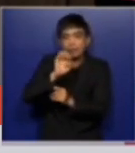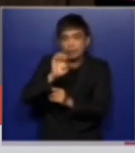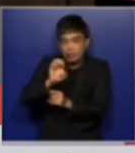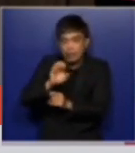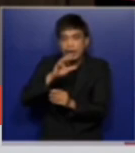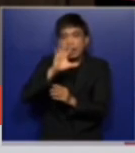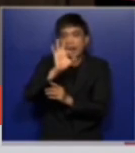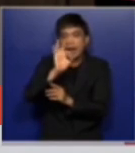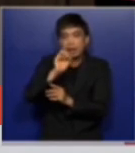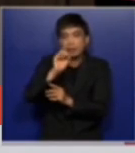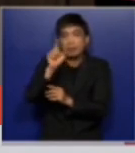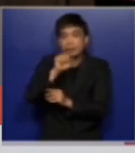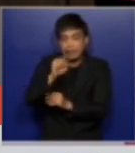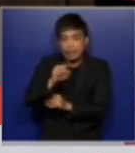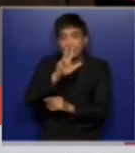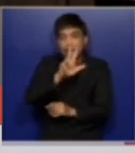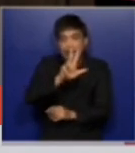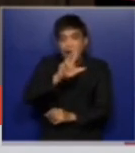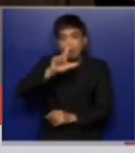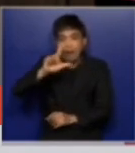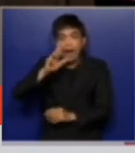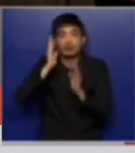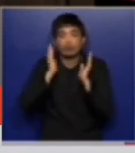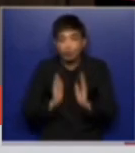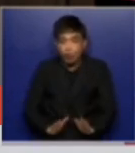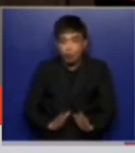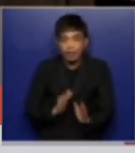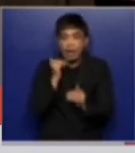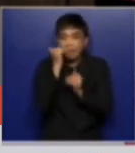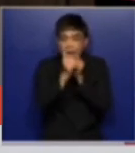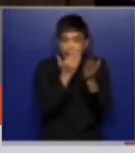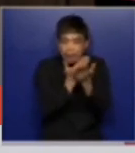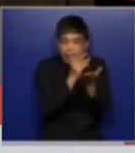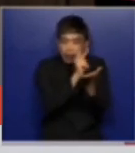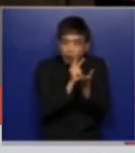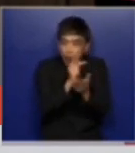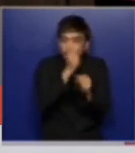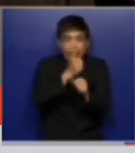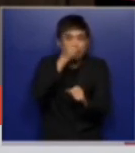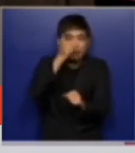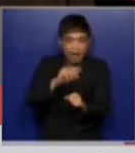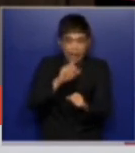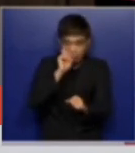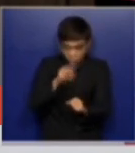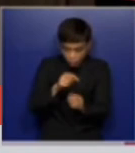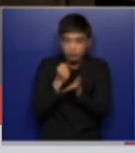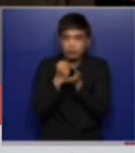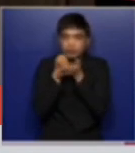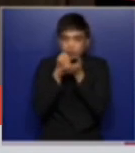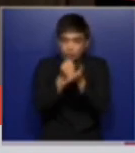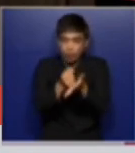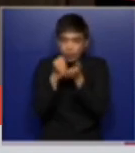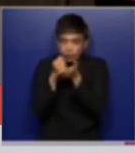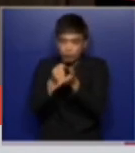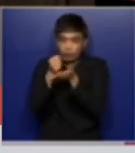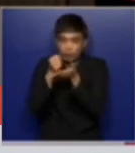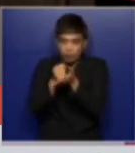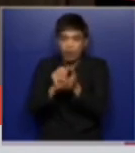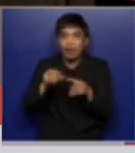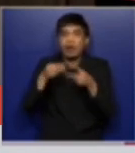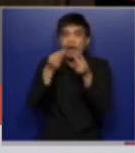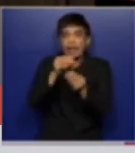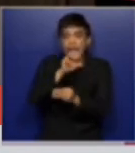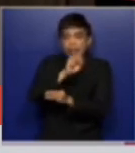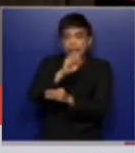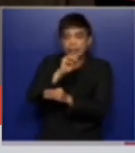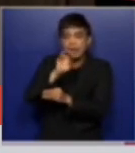ล้านกว่ารายที่ไม่สามารถเข้าถึงแหล่งทุนได้ให้เขามีมาตรการผ่อนปลนสามารถที่ช่วยเหลือให้ภาคธุรกิจนั้นส